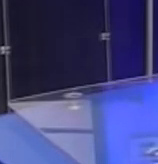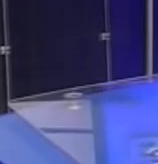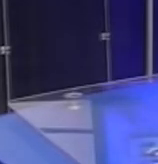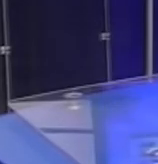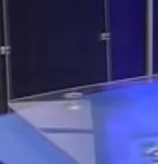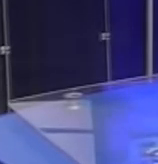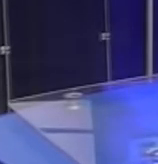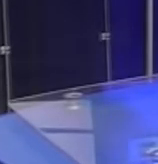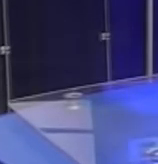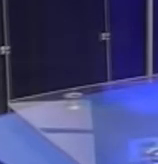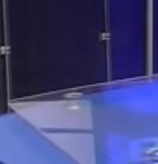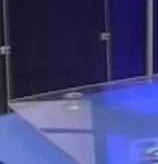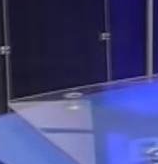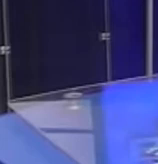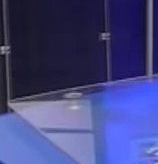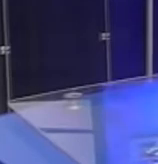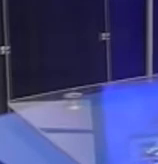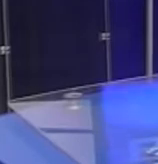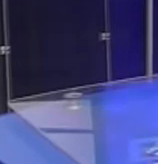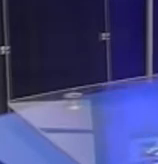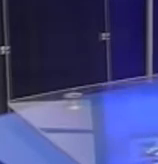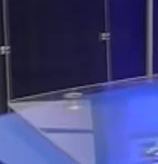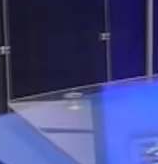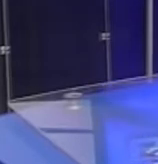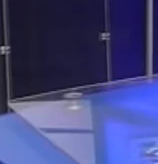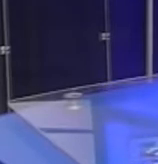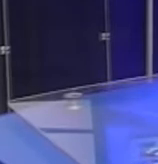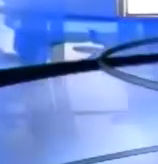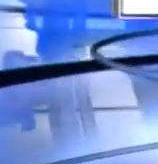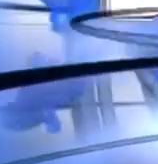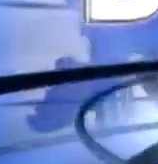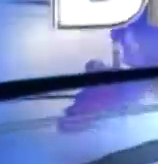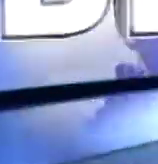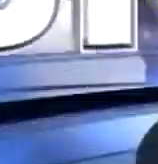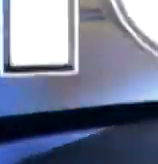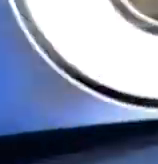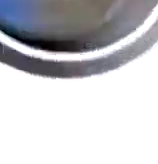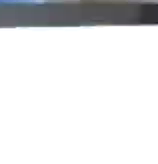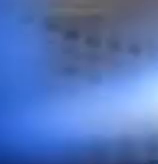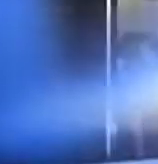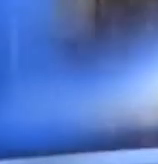вітання усім, хто зараз з нами. Ви дивитесь Вісті ТТБ. Далі коротко про головні події.